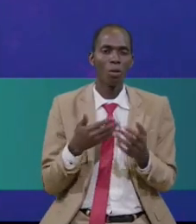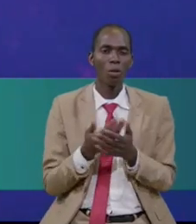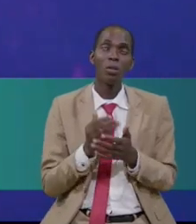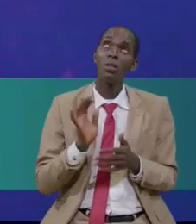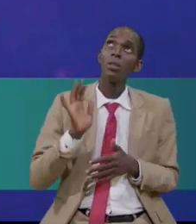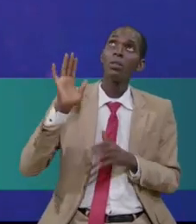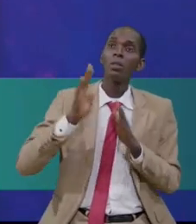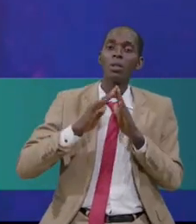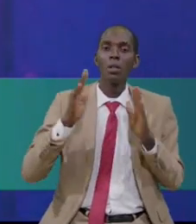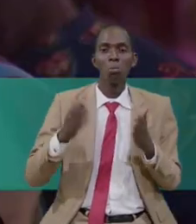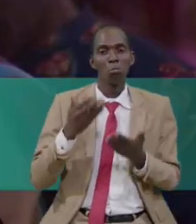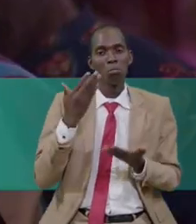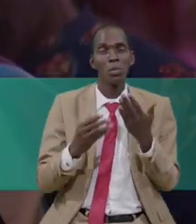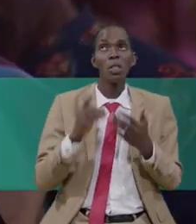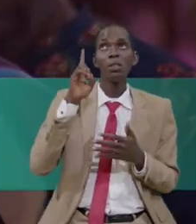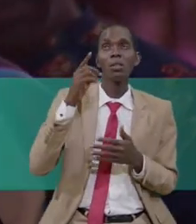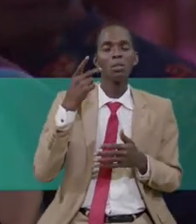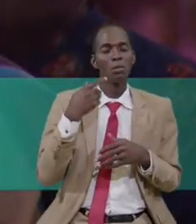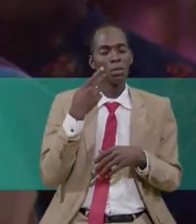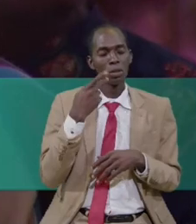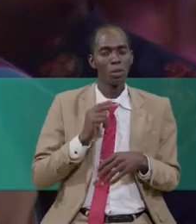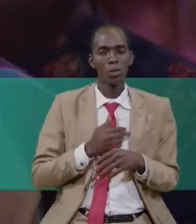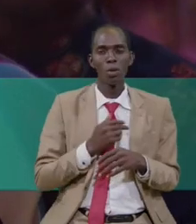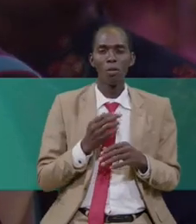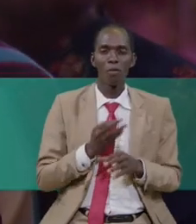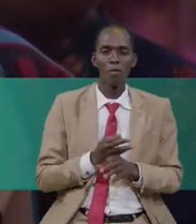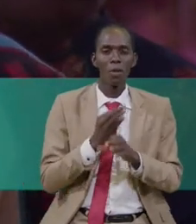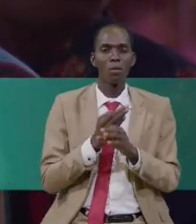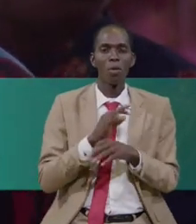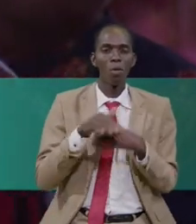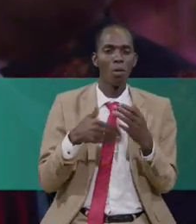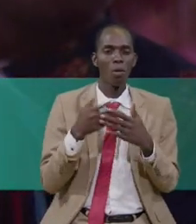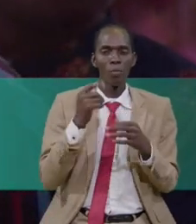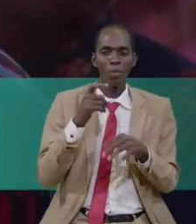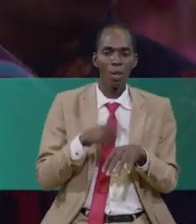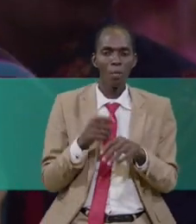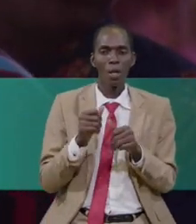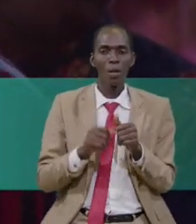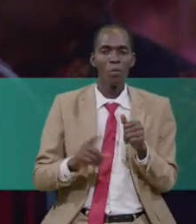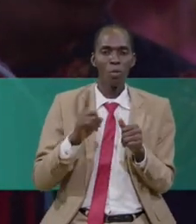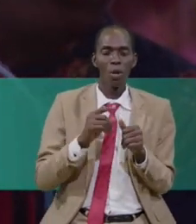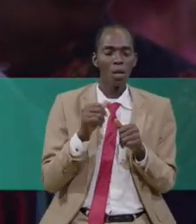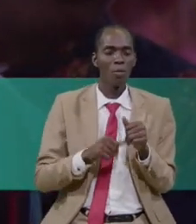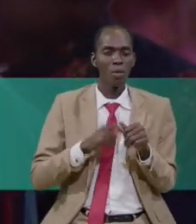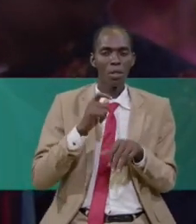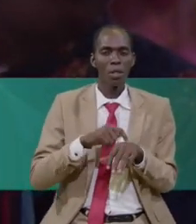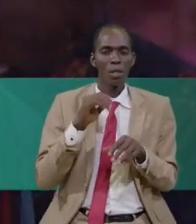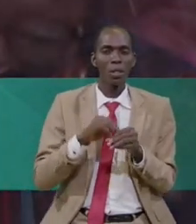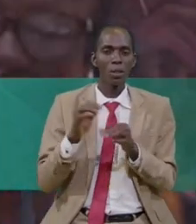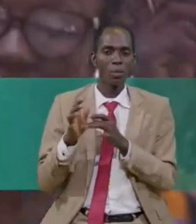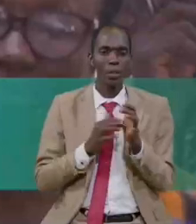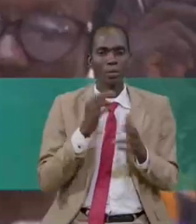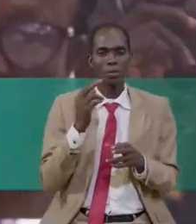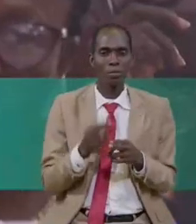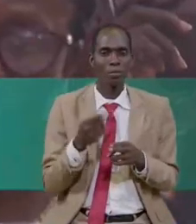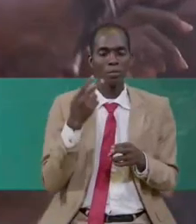Qu'on nous trouve fidèles à tout moment, partout, à tout moment, au nom de Jésus.